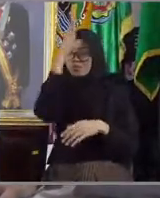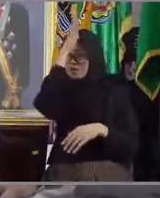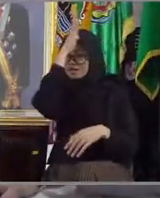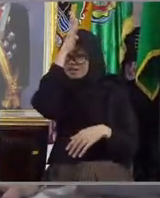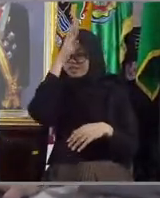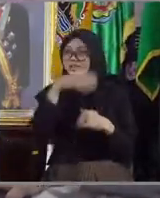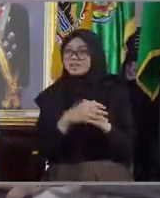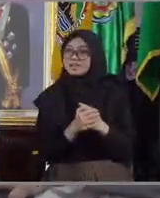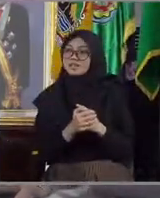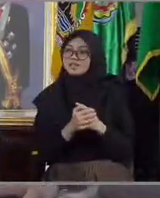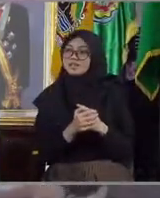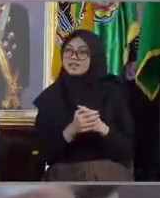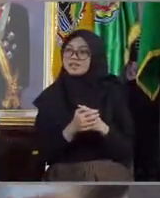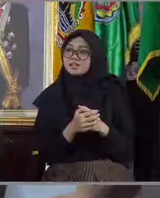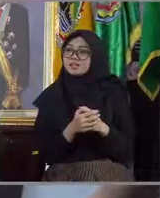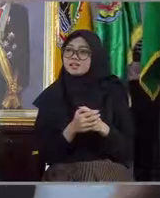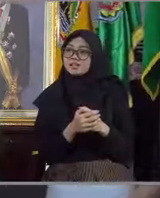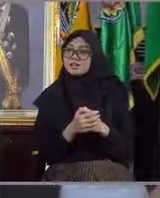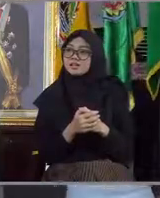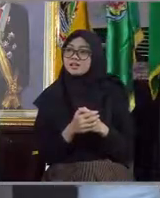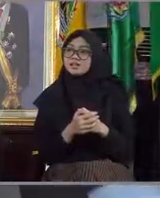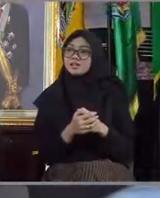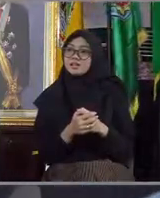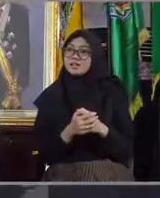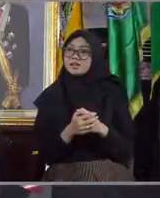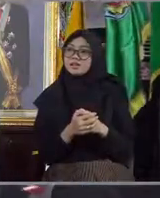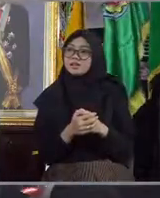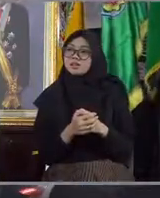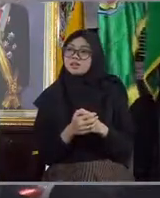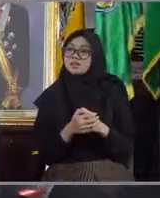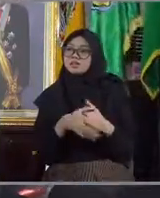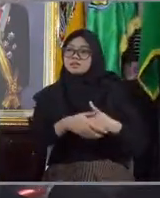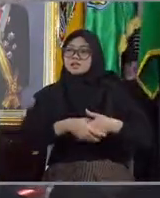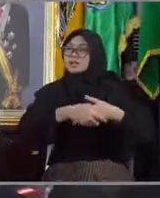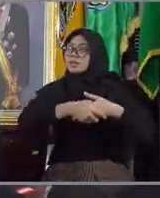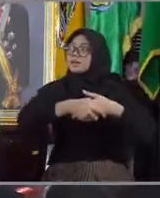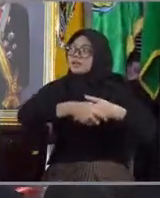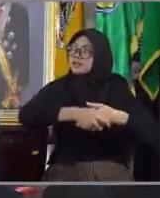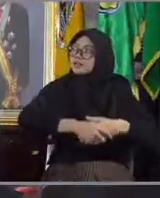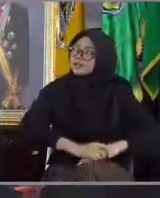lagi boleh Pak? Lah? Satu lagi boleh? Ya, boleh. Apa?